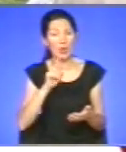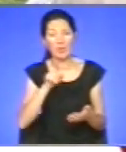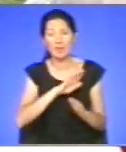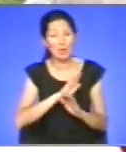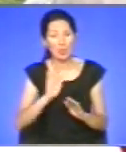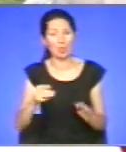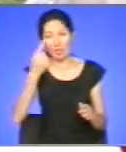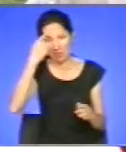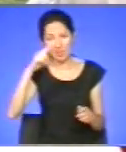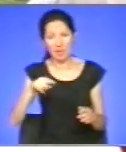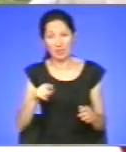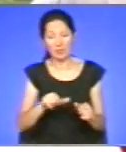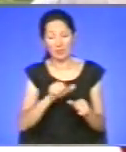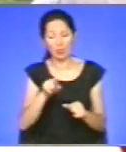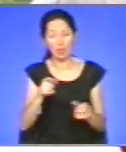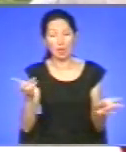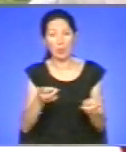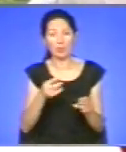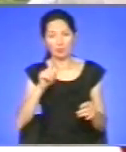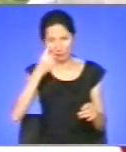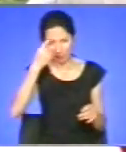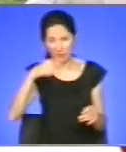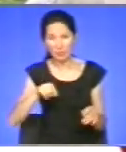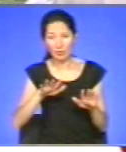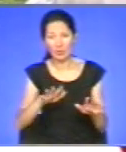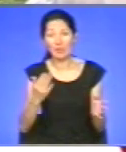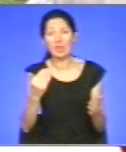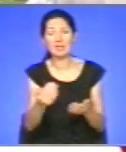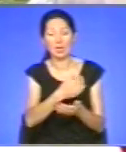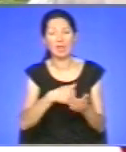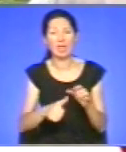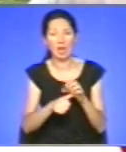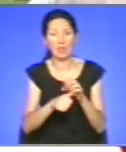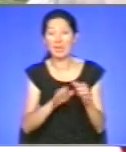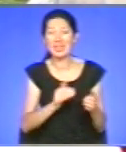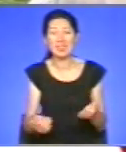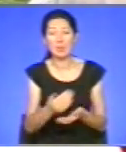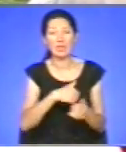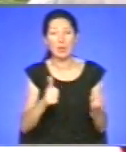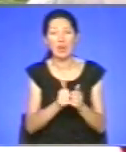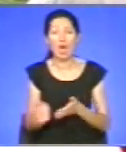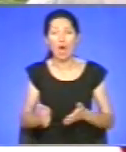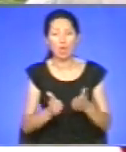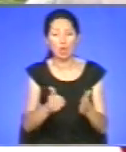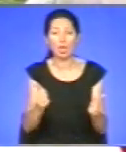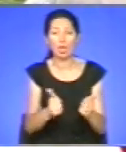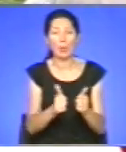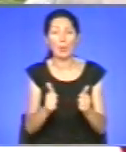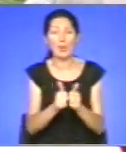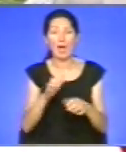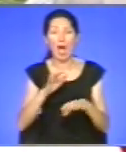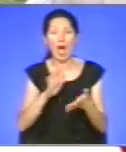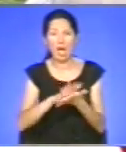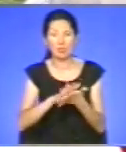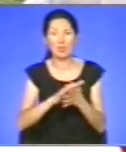знати. Крім того, треба знати місця, де ви збираєте гриби. Не збирати їх біля доріг, біля сміттєзвалищ,